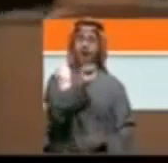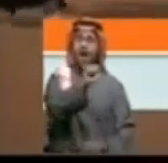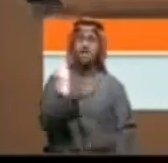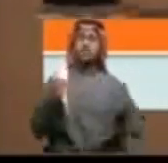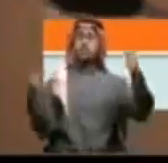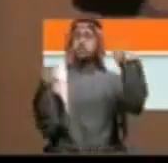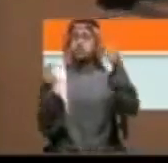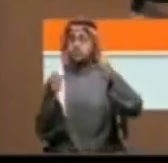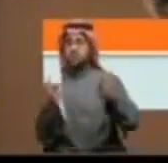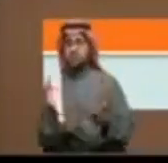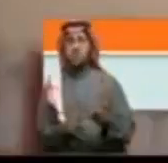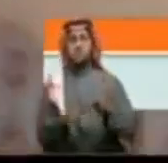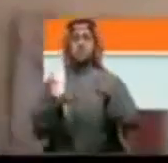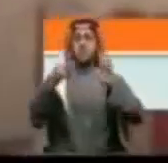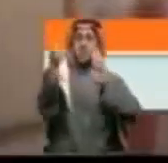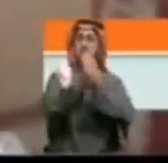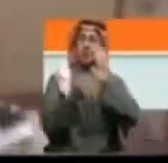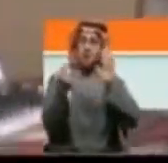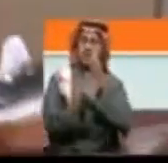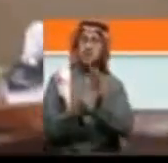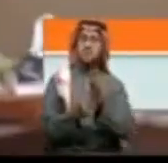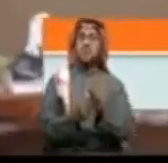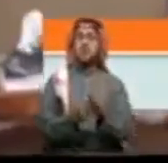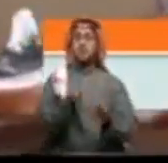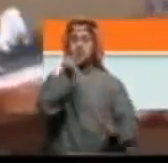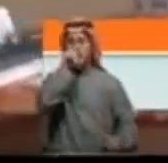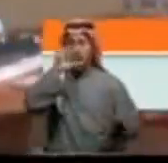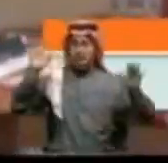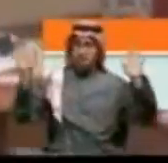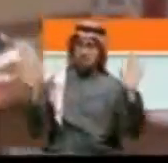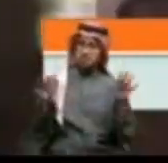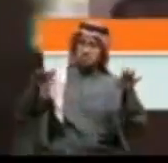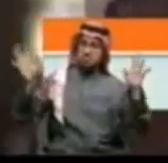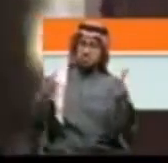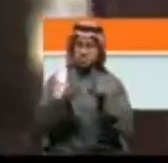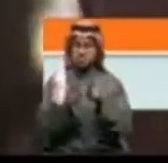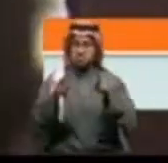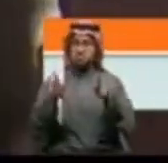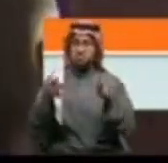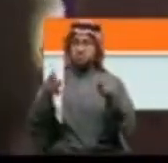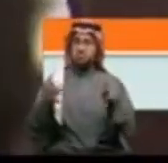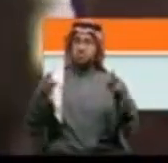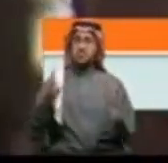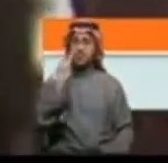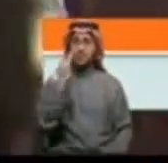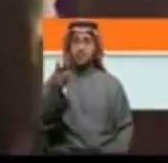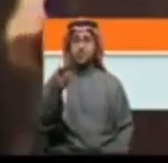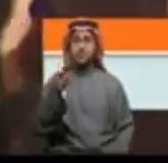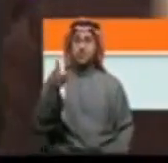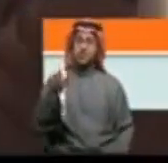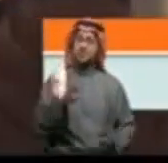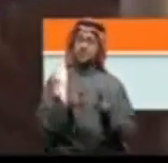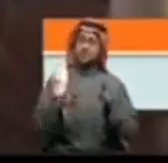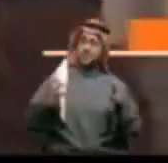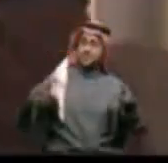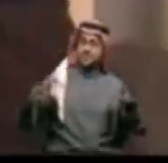الشعراء والمسرح الذي يقدم ألوانا متعددة بالإضافة إلى الأقسام العديدة والمتنوعة